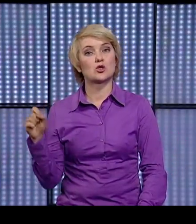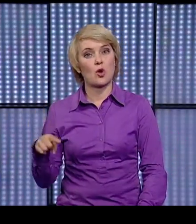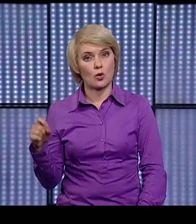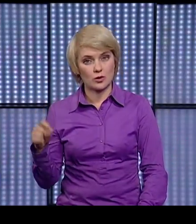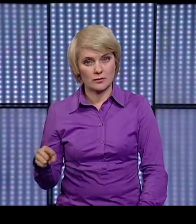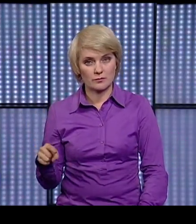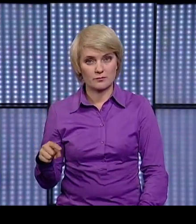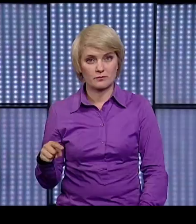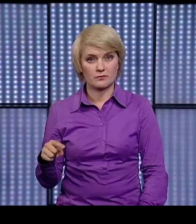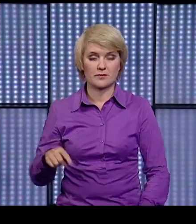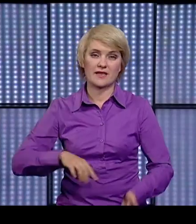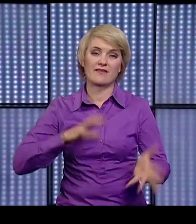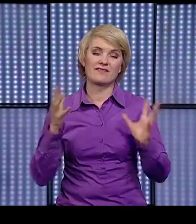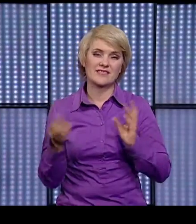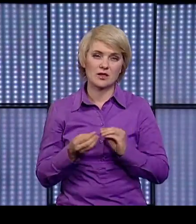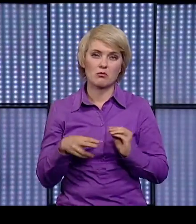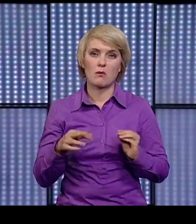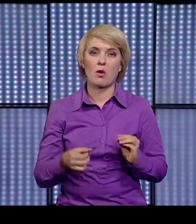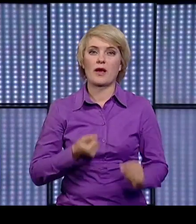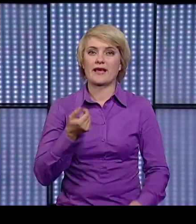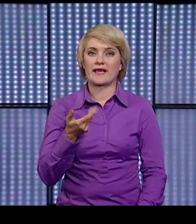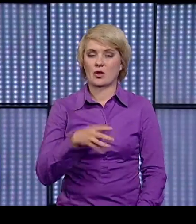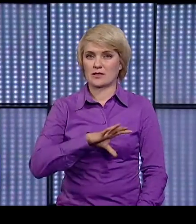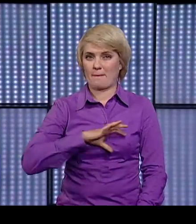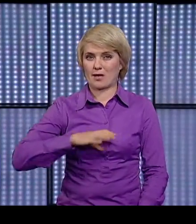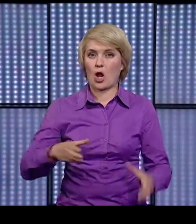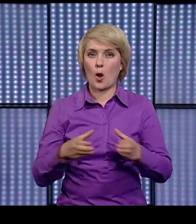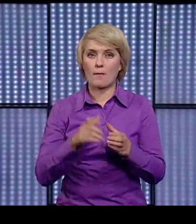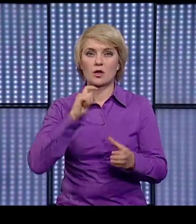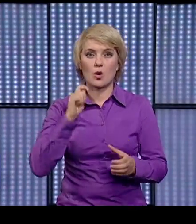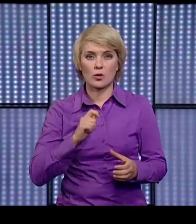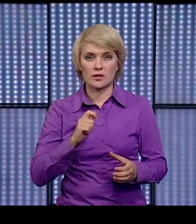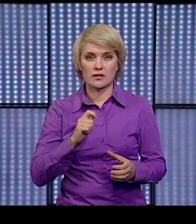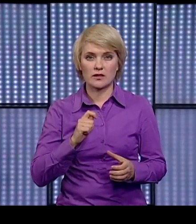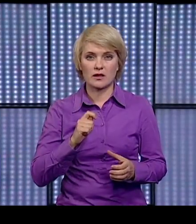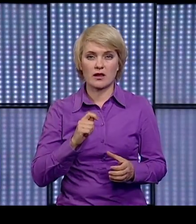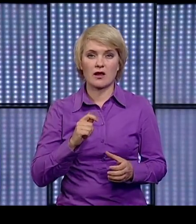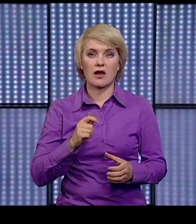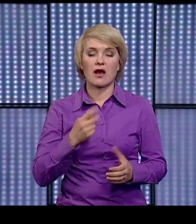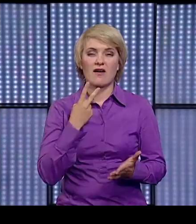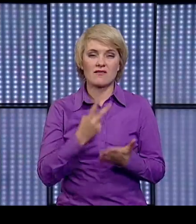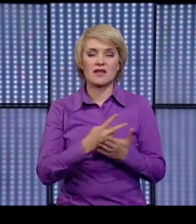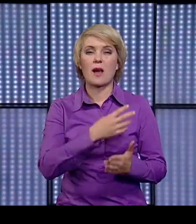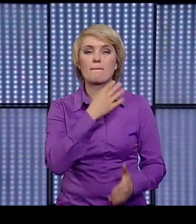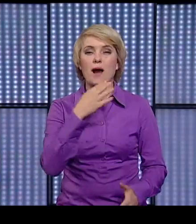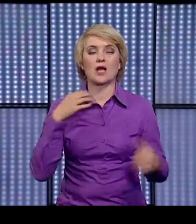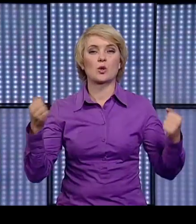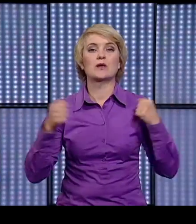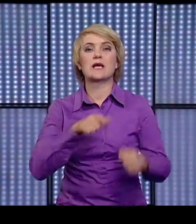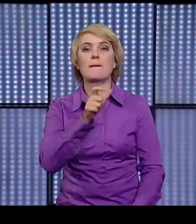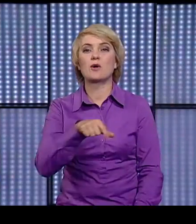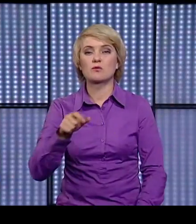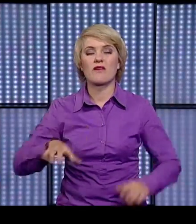і в цілому по кількості медалей. Команда України, попри того, що багато спортсменів втомилися, і це правда,